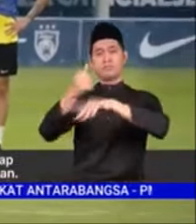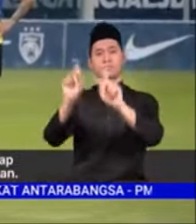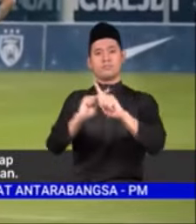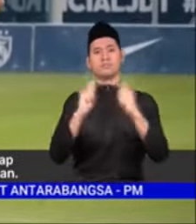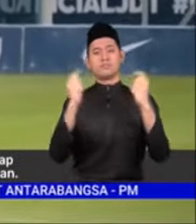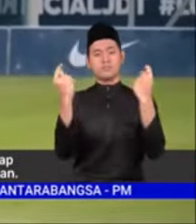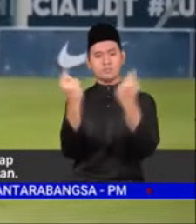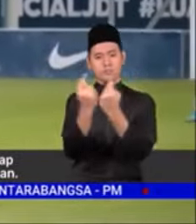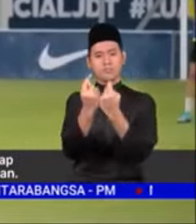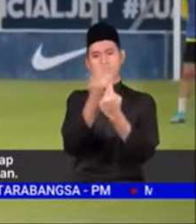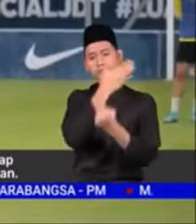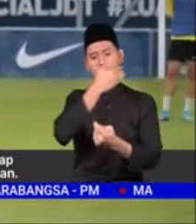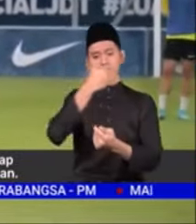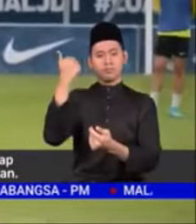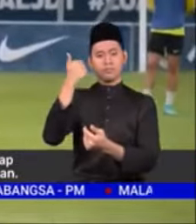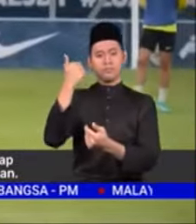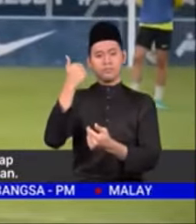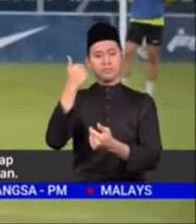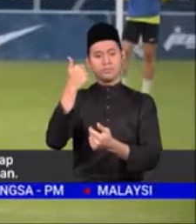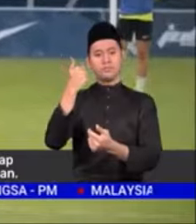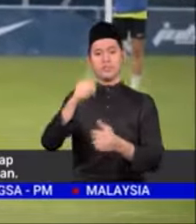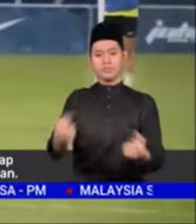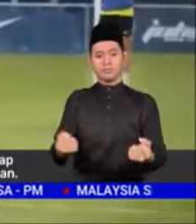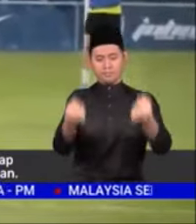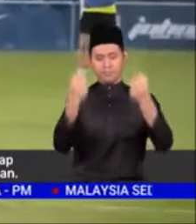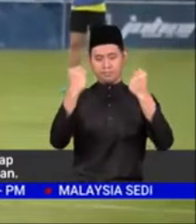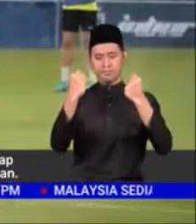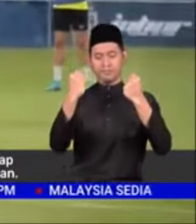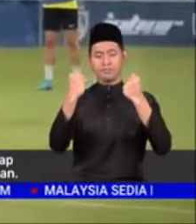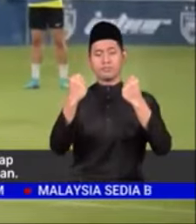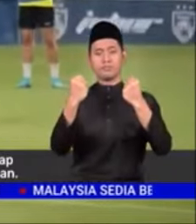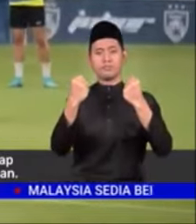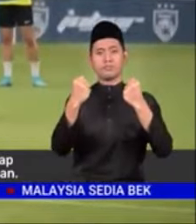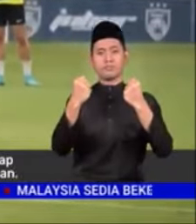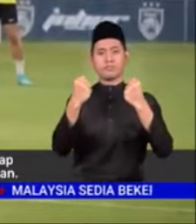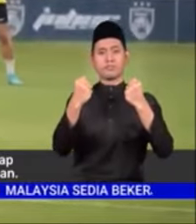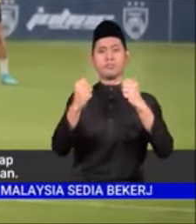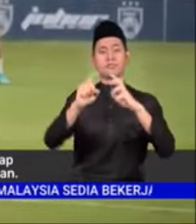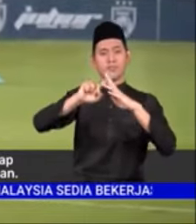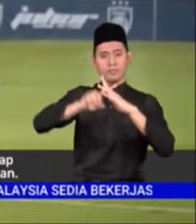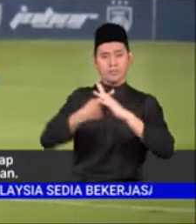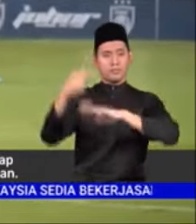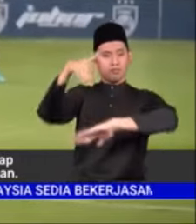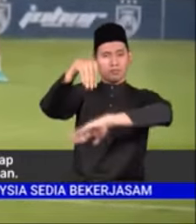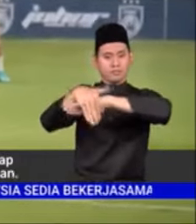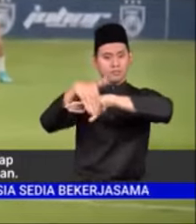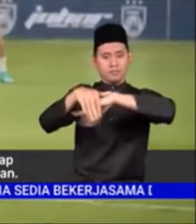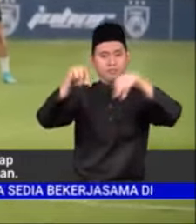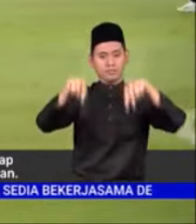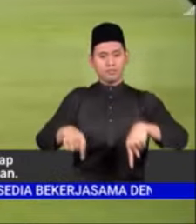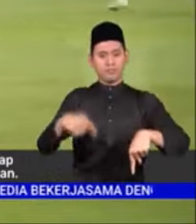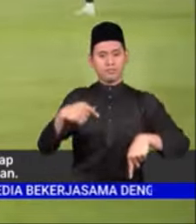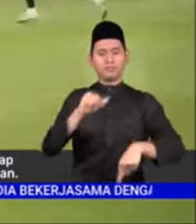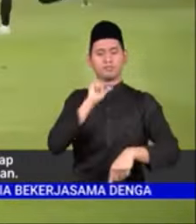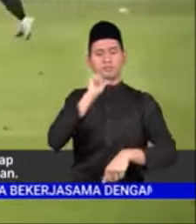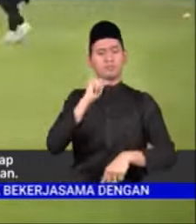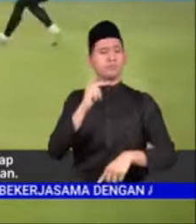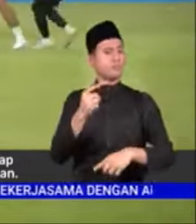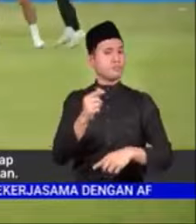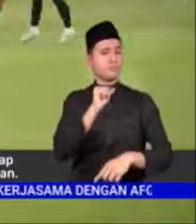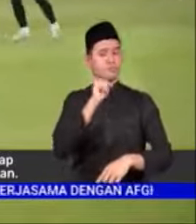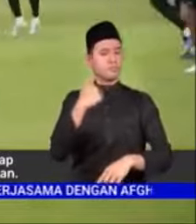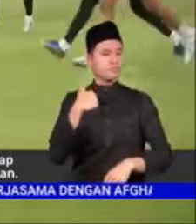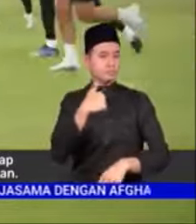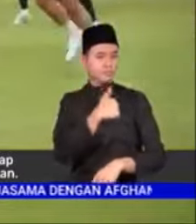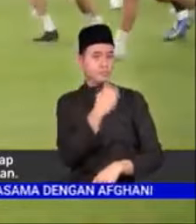well until World Cup qualification. We want to make a very strong team. So we expecting